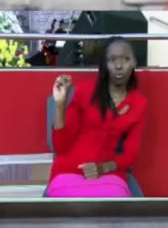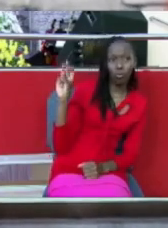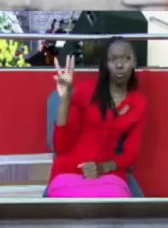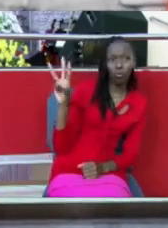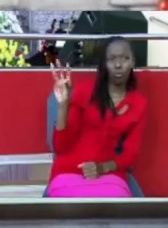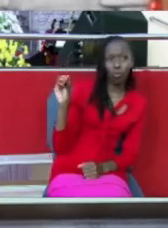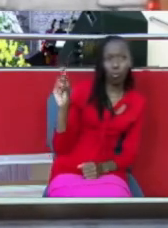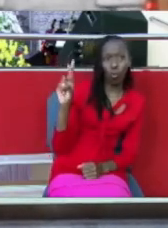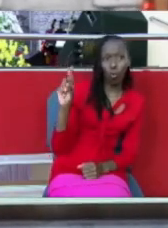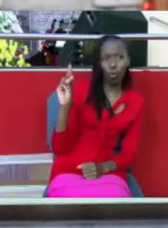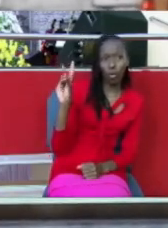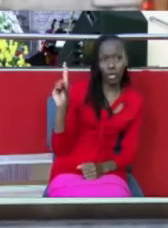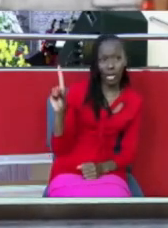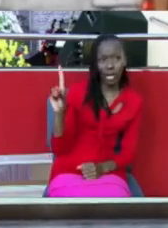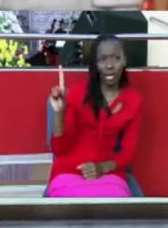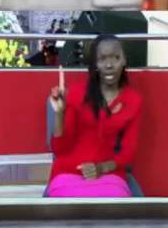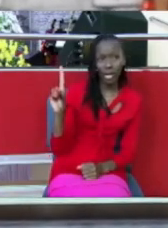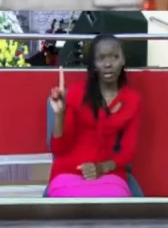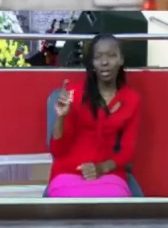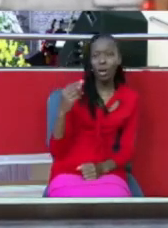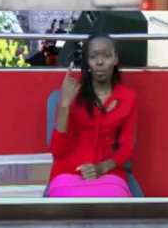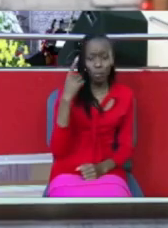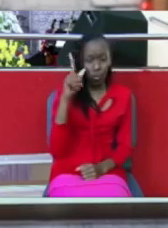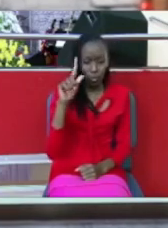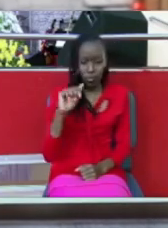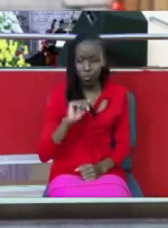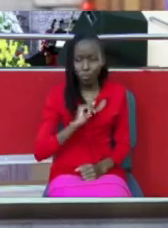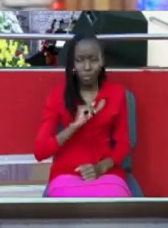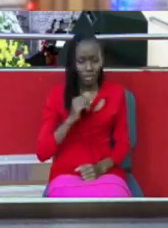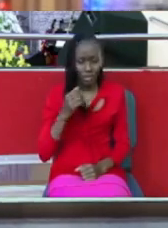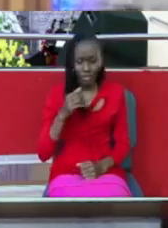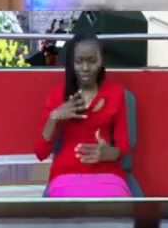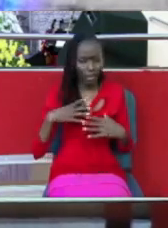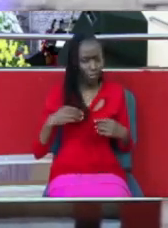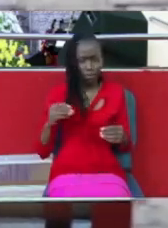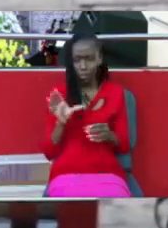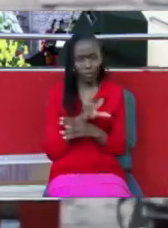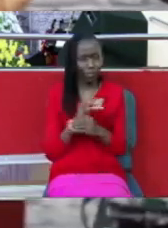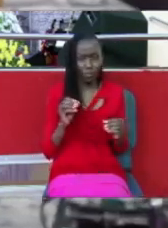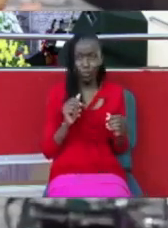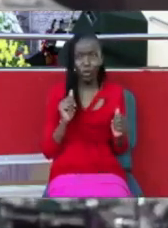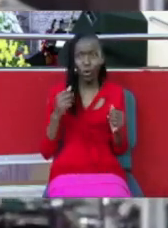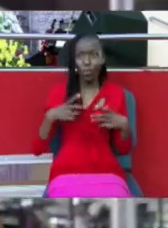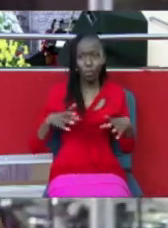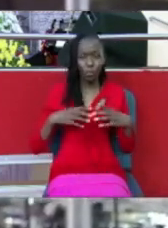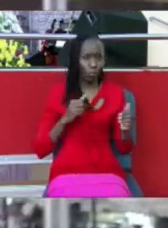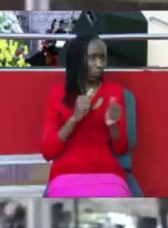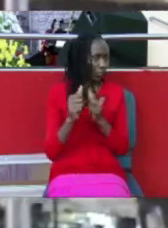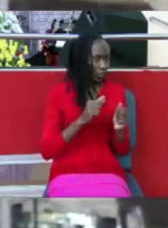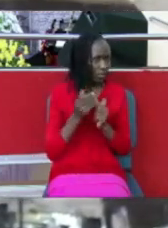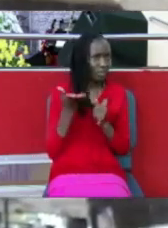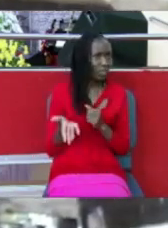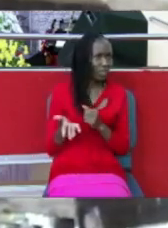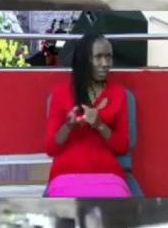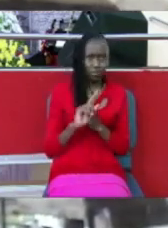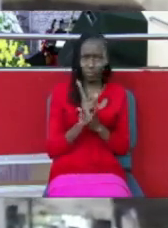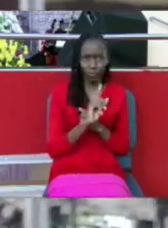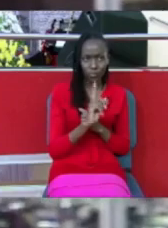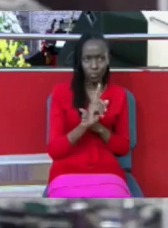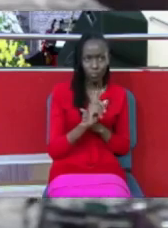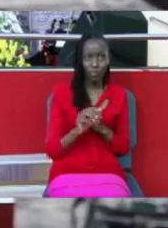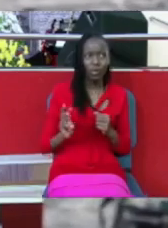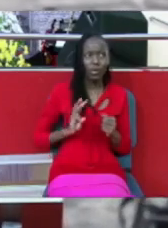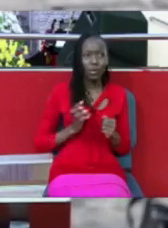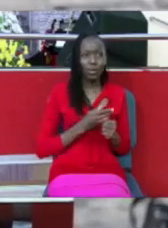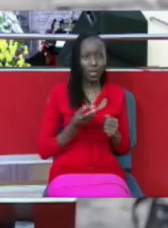Kwa sababu haukutarajia tupigane hapa kanisani. Hallelujah. Thank you, Jesus. We didn't come to fight here. Hatukuja kupigana hapa. We came